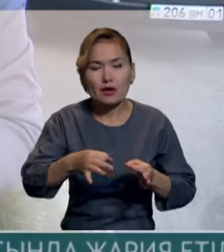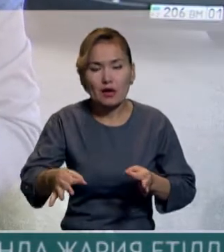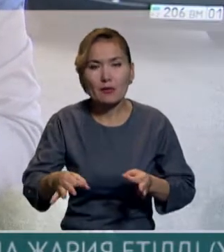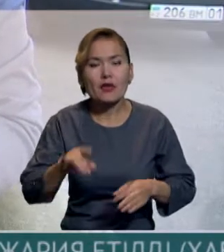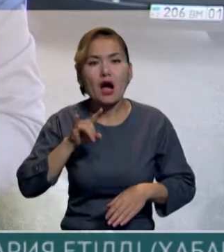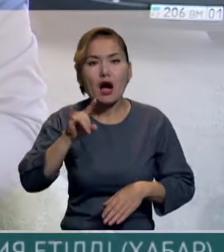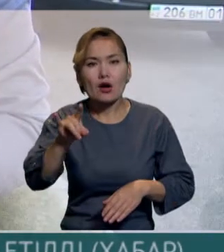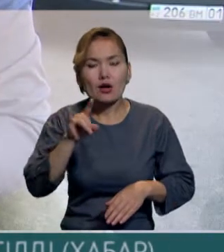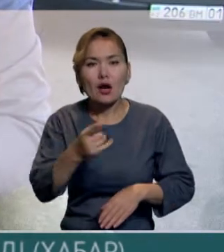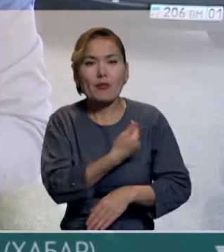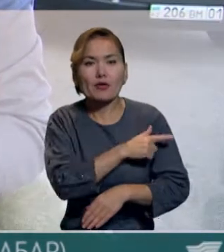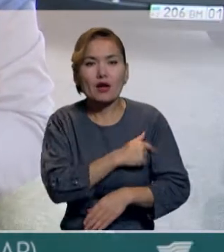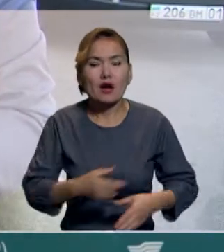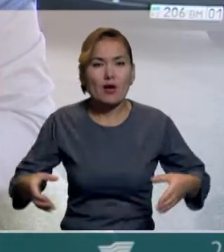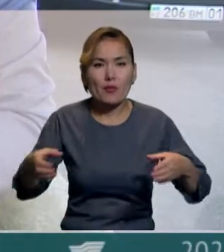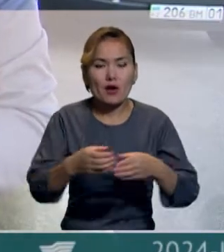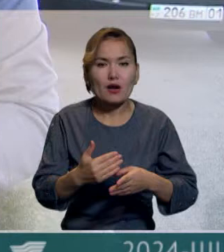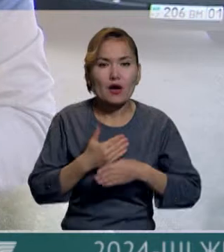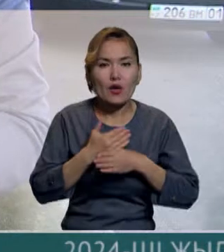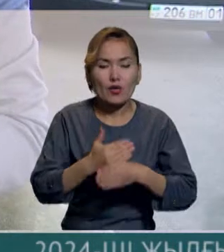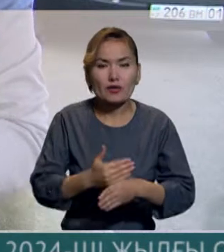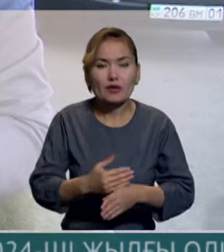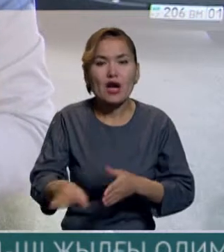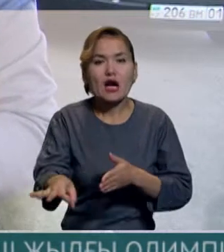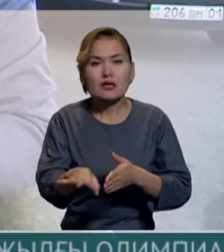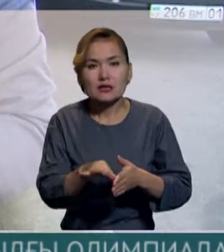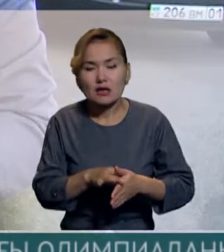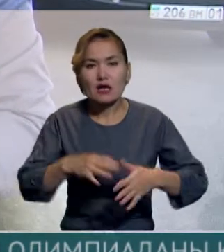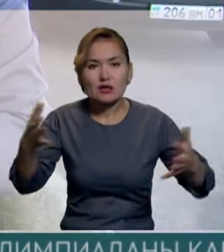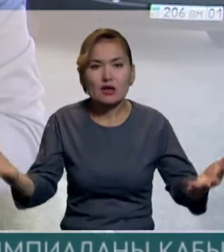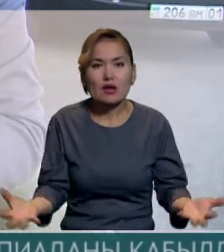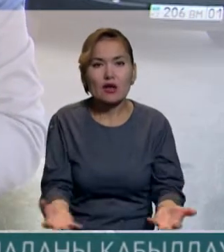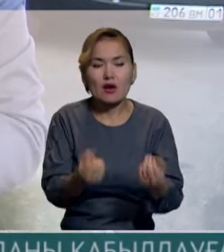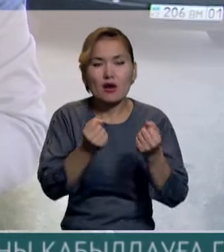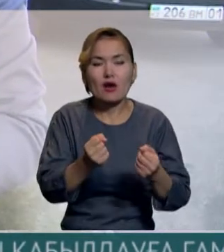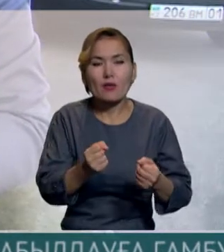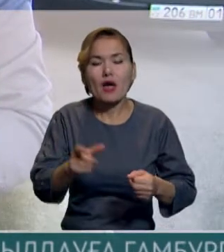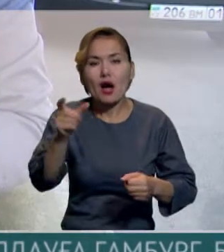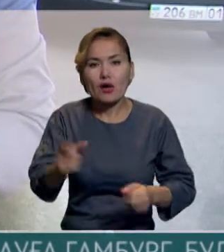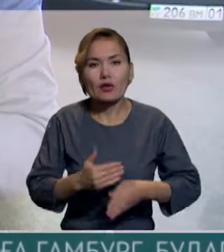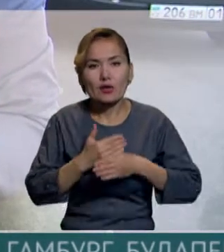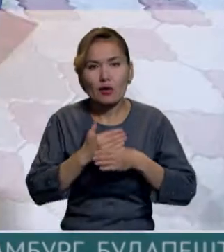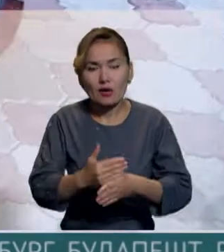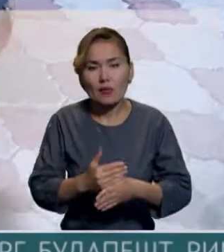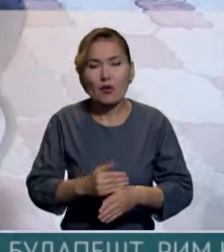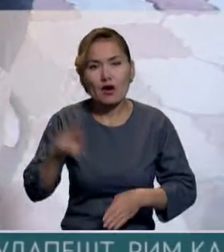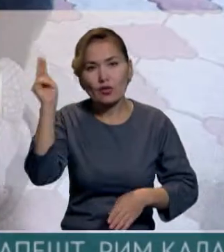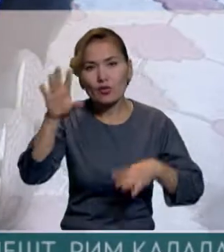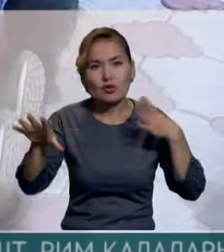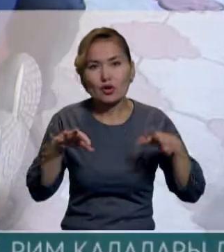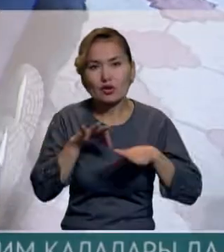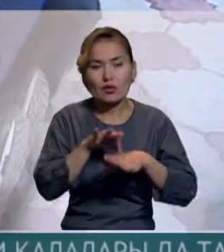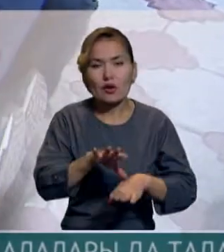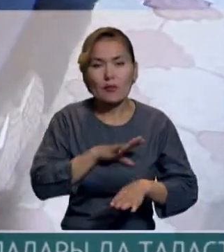авиация және Қызылай қоғамы өкілдері осы дер кезінде көмек көрсету әдістерін тәсілдерін паш етті.